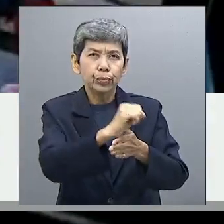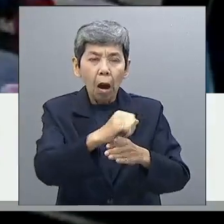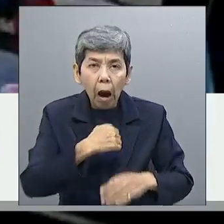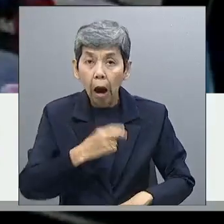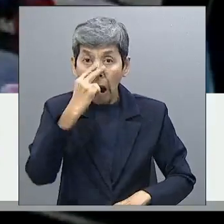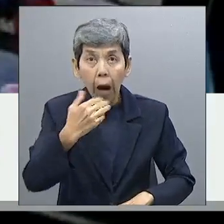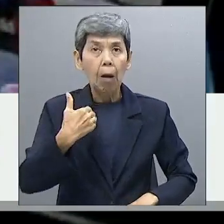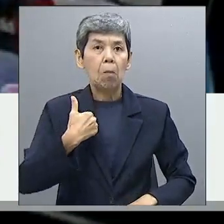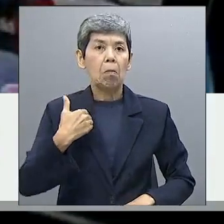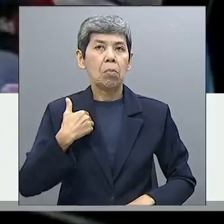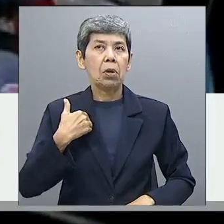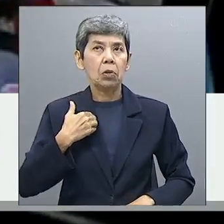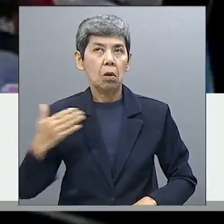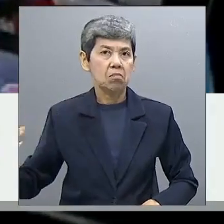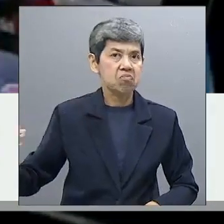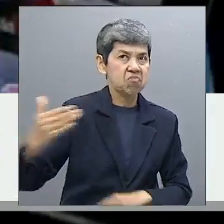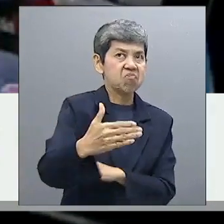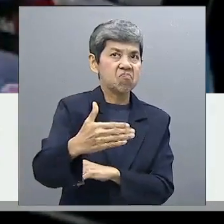ก็มีคู่กรณีนะคะ